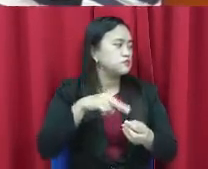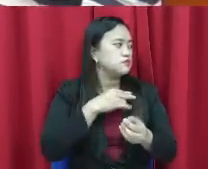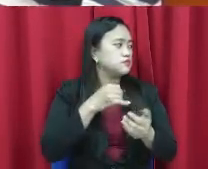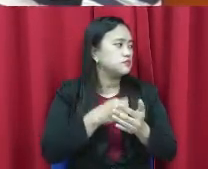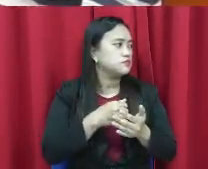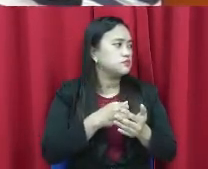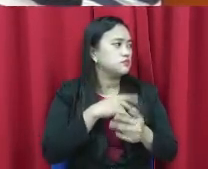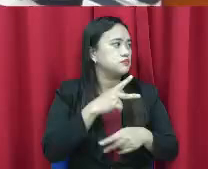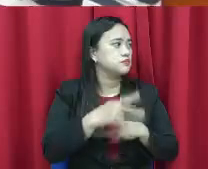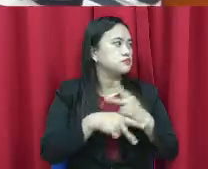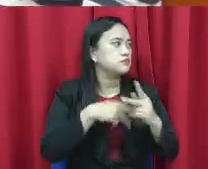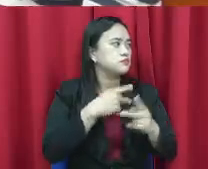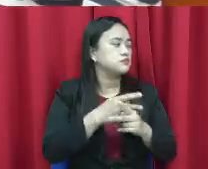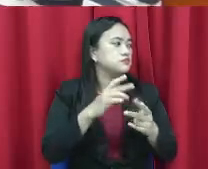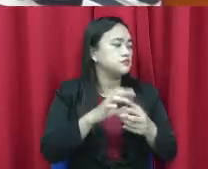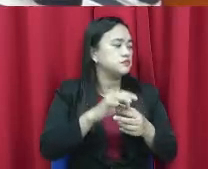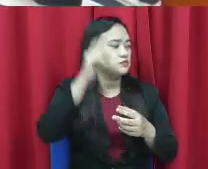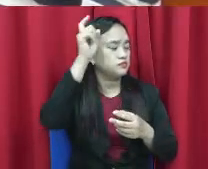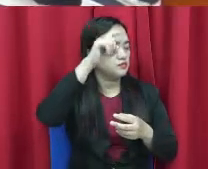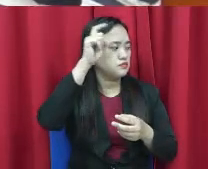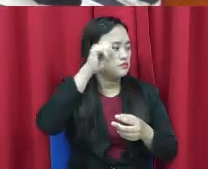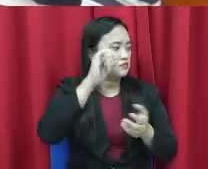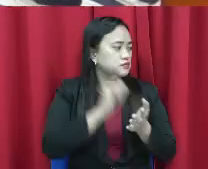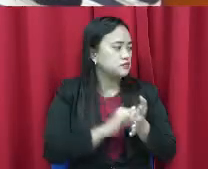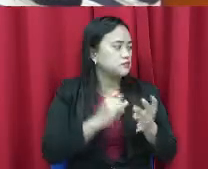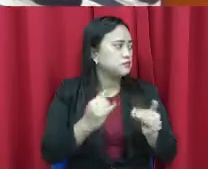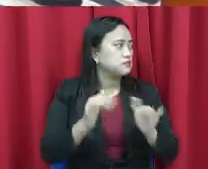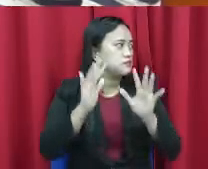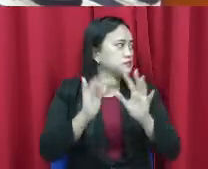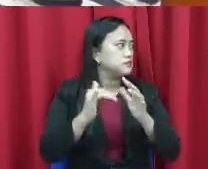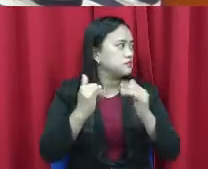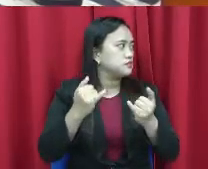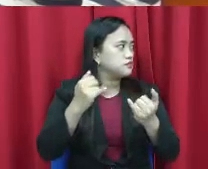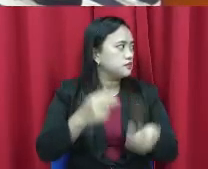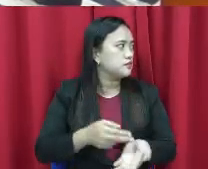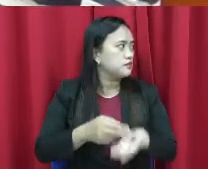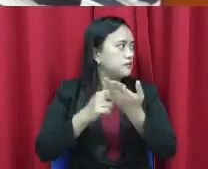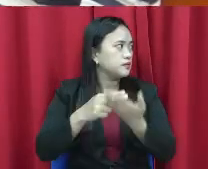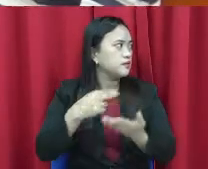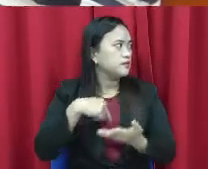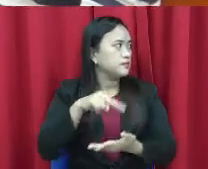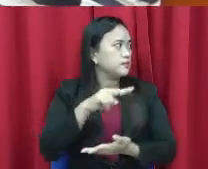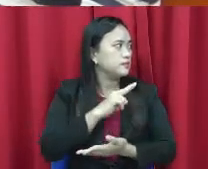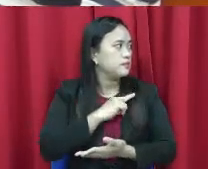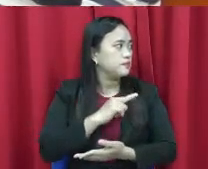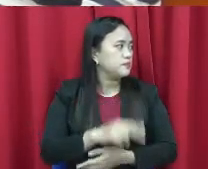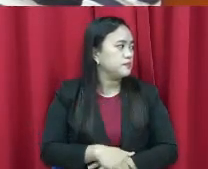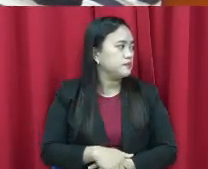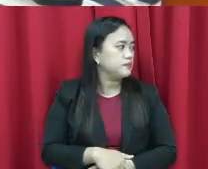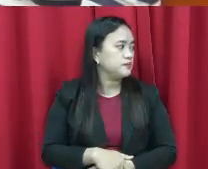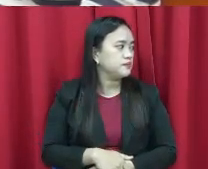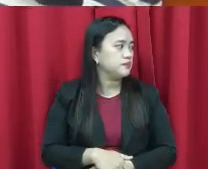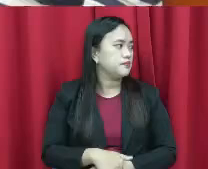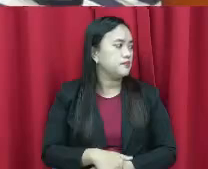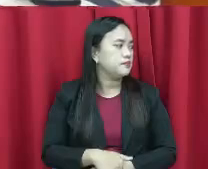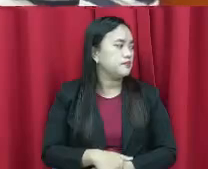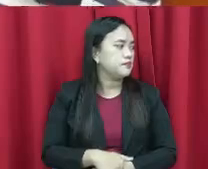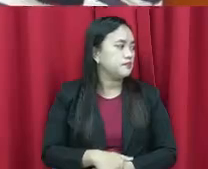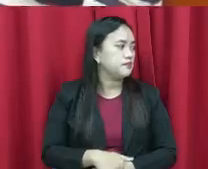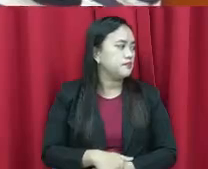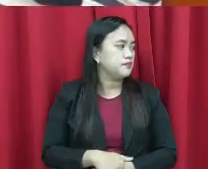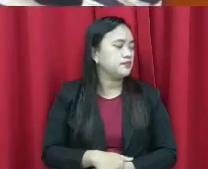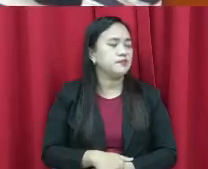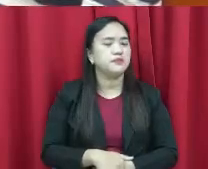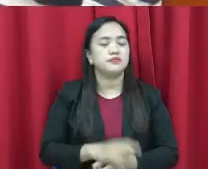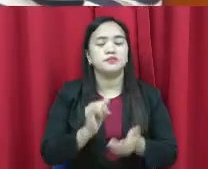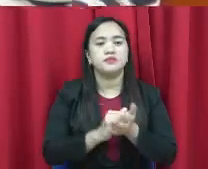para makatulong sa lahat ng ng couple sa lahat ng Families kasi tama po ung Nabanggit ni Maam blessy kaniya e kanina eh